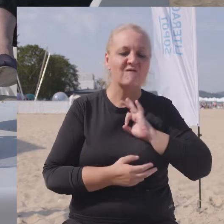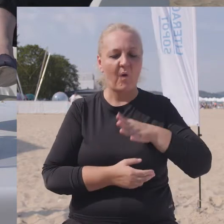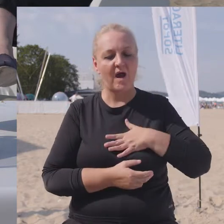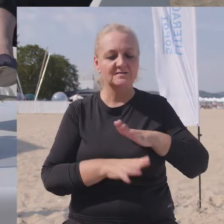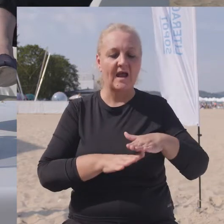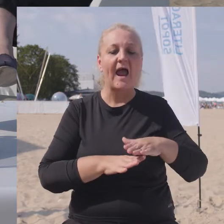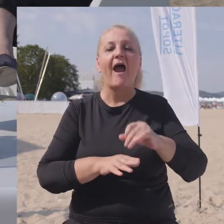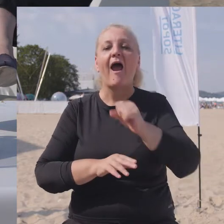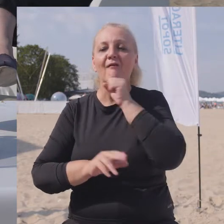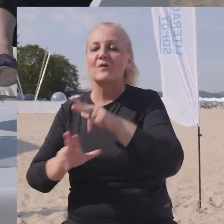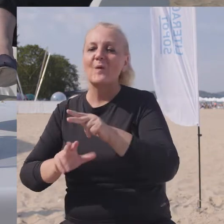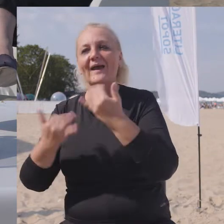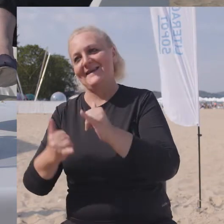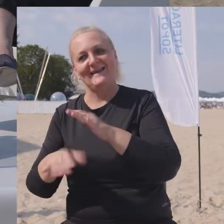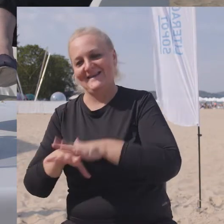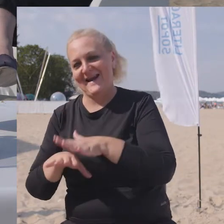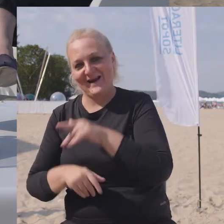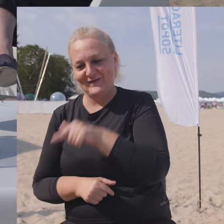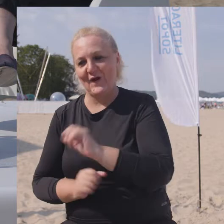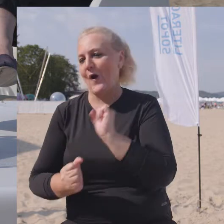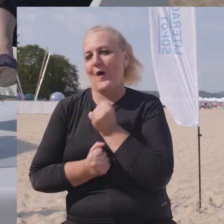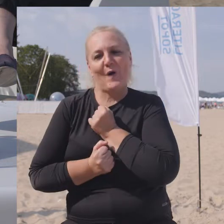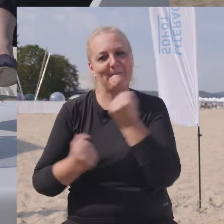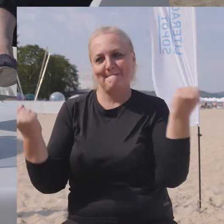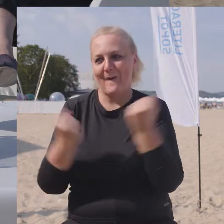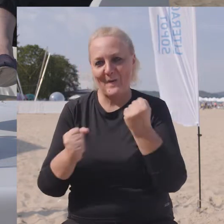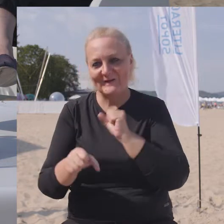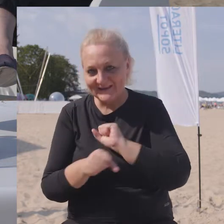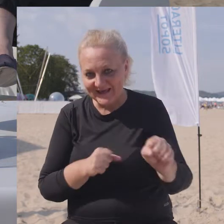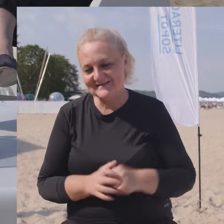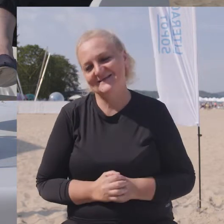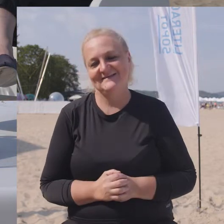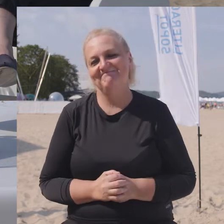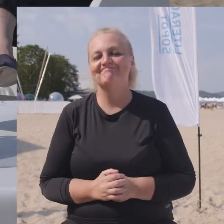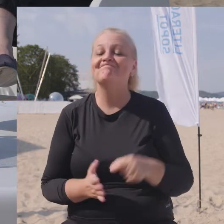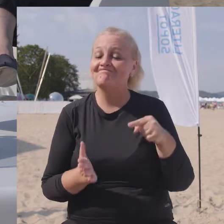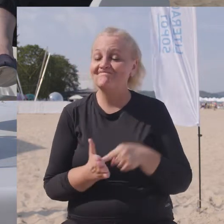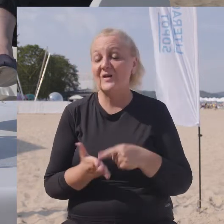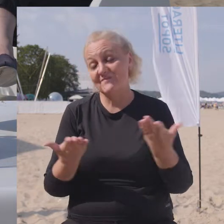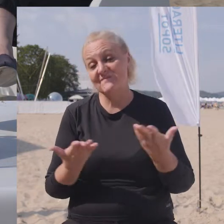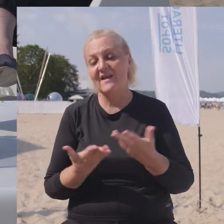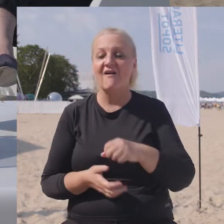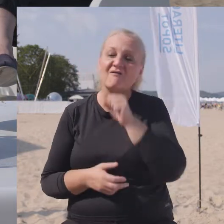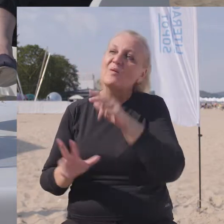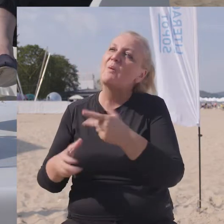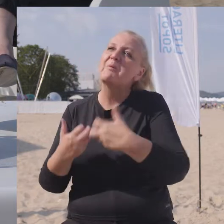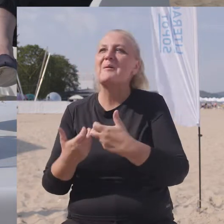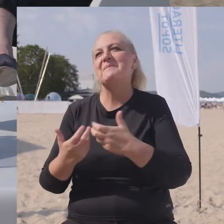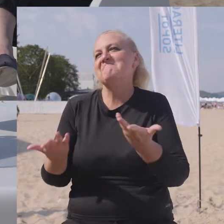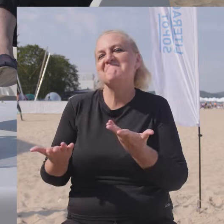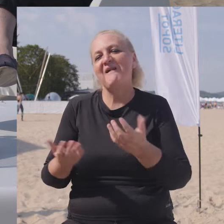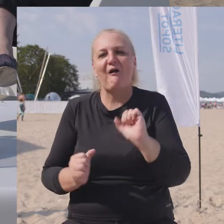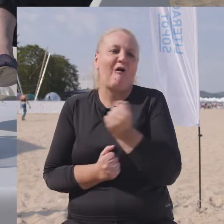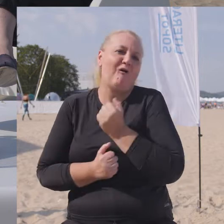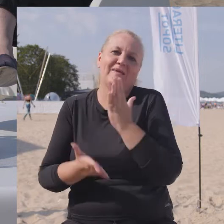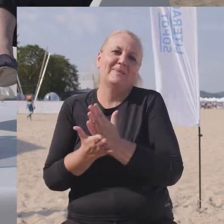są wnuczęta i je kocha się najszczerzej, prawda? Bo to, jakie to są problemy z wnuczętami, wiadomo. Można tylko